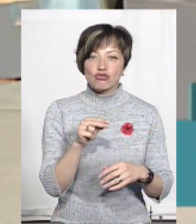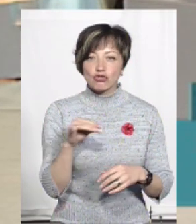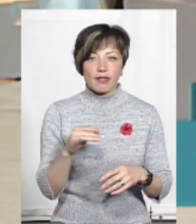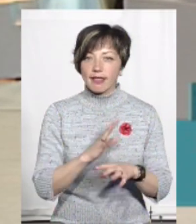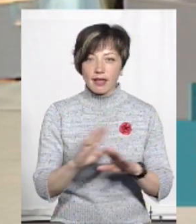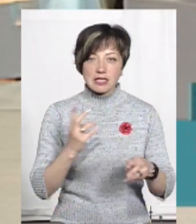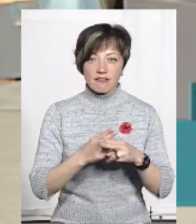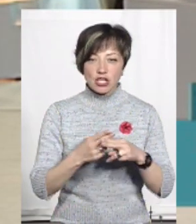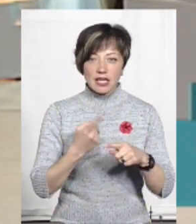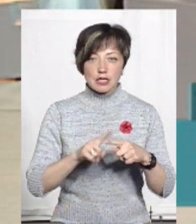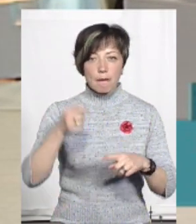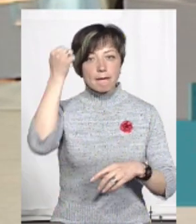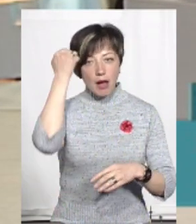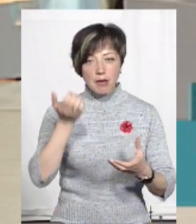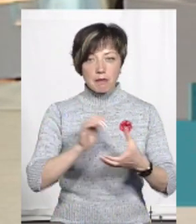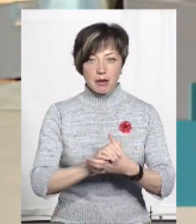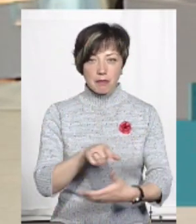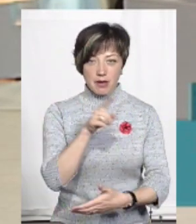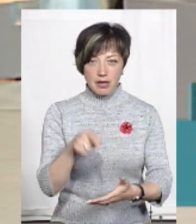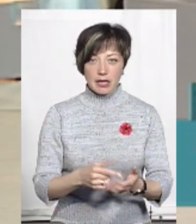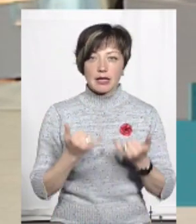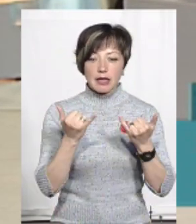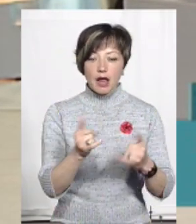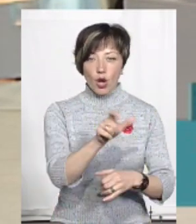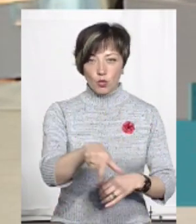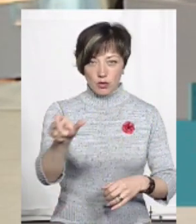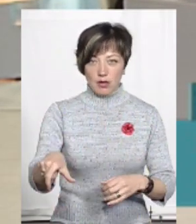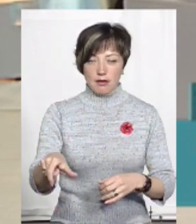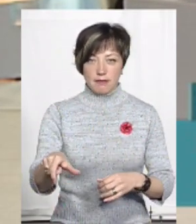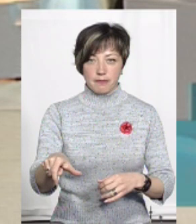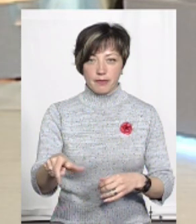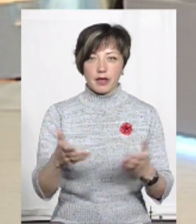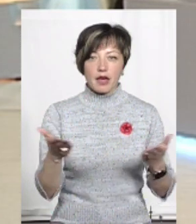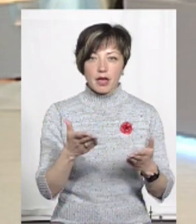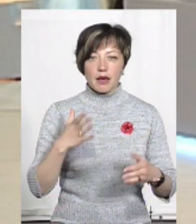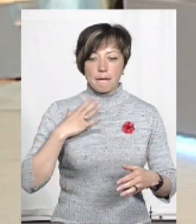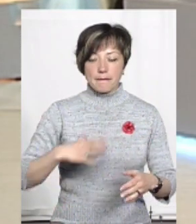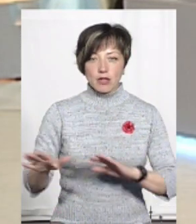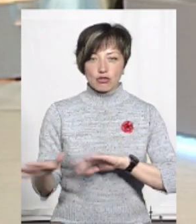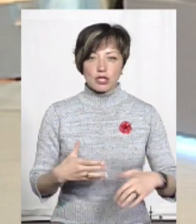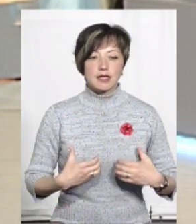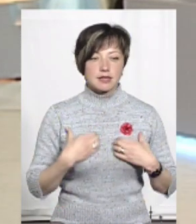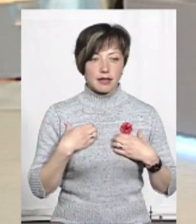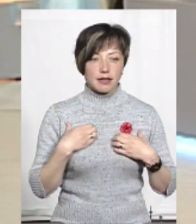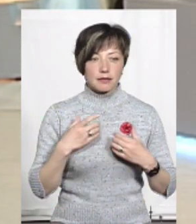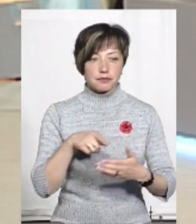пам'ять примиренню саме для тих людей, які пережили страхи?